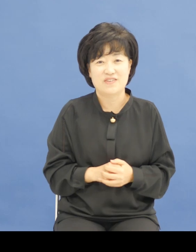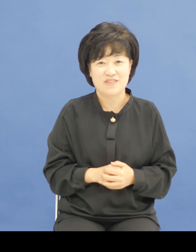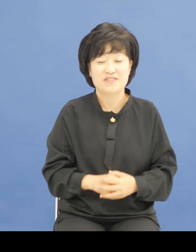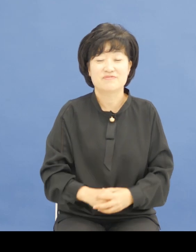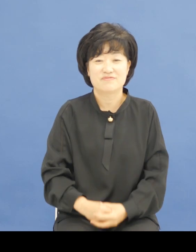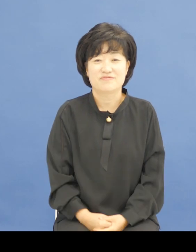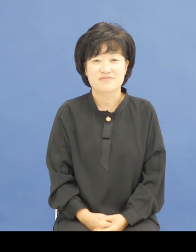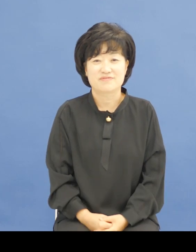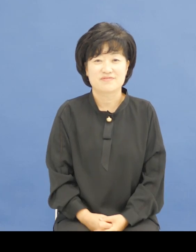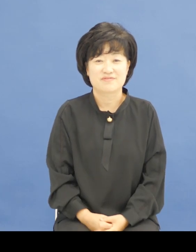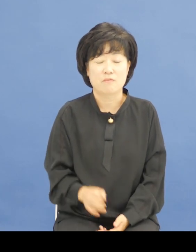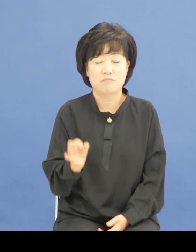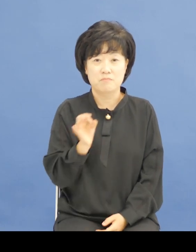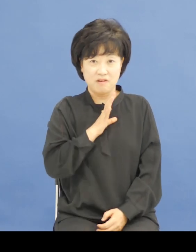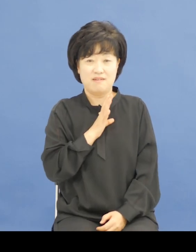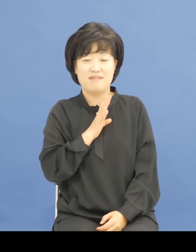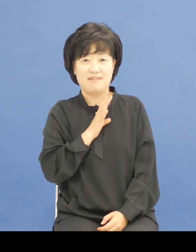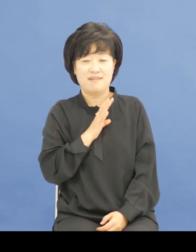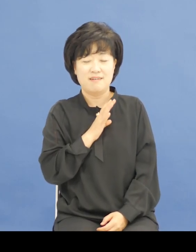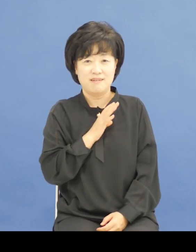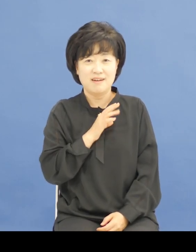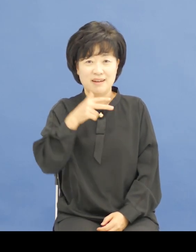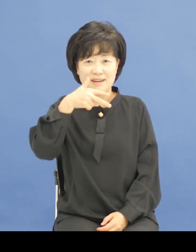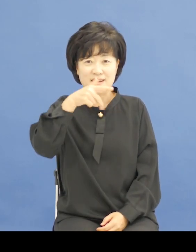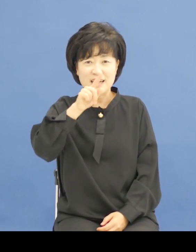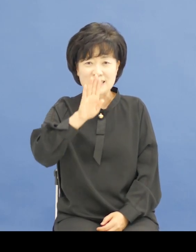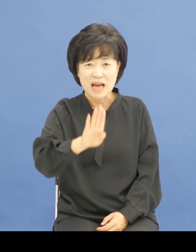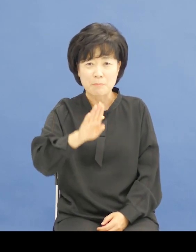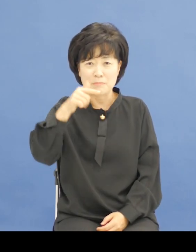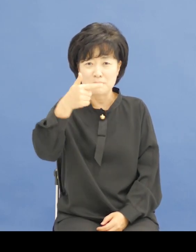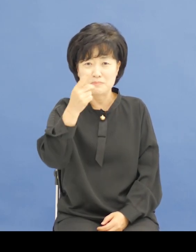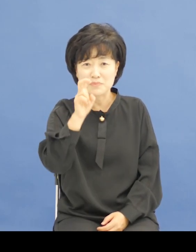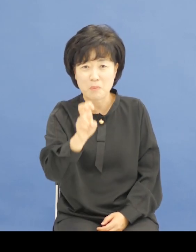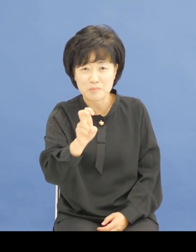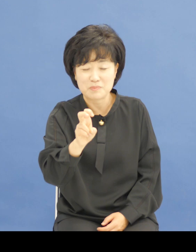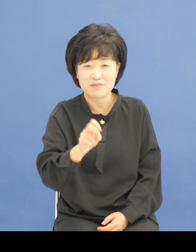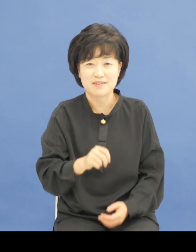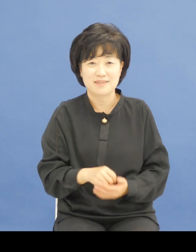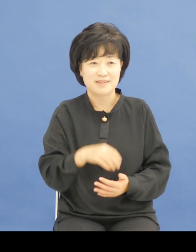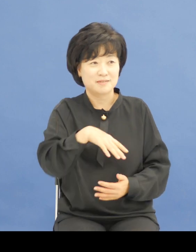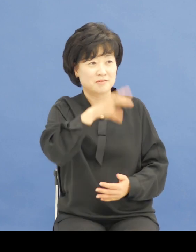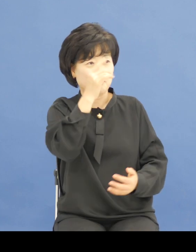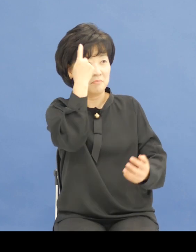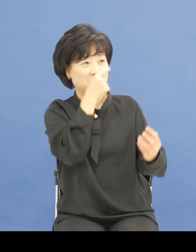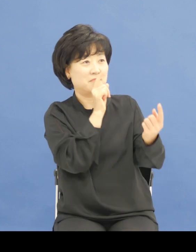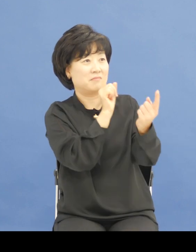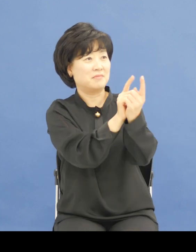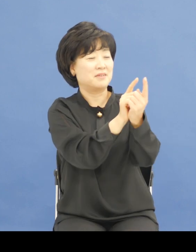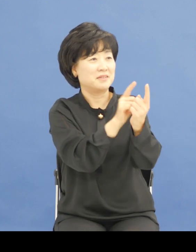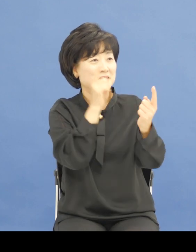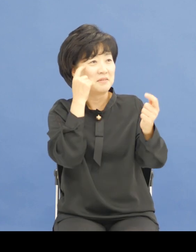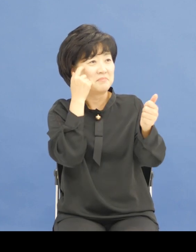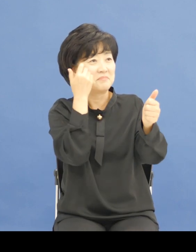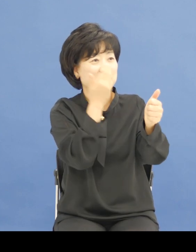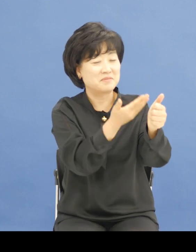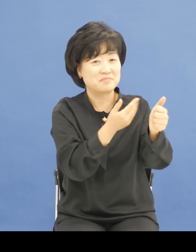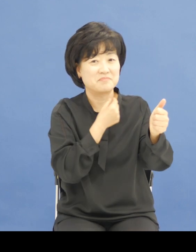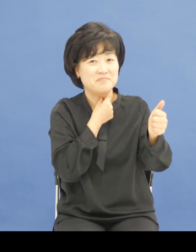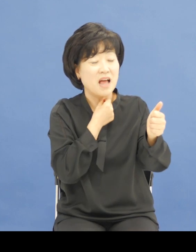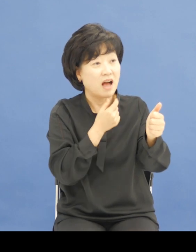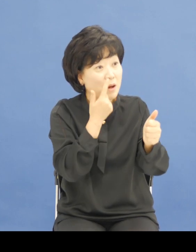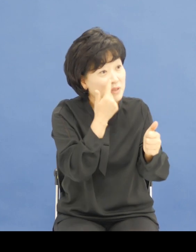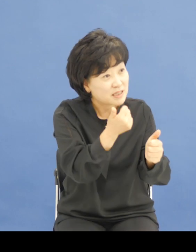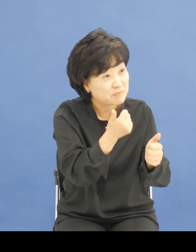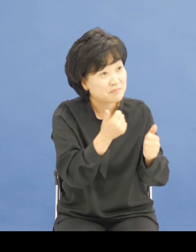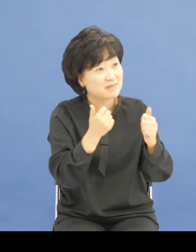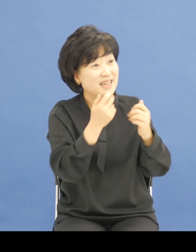안녕하세요. 깜짝 놀랐어요. 잡놈. 네. 저는 처음 뵀을 때 네. 그런 질문을 하고 싶었어요. 네. 아, 아버님